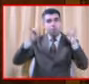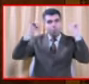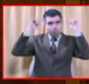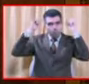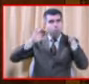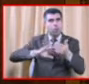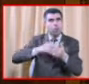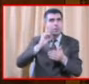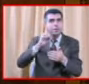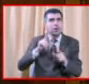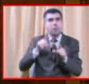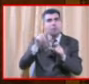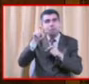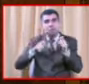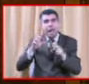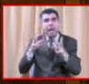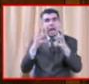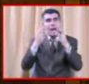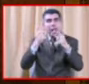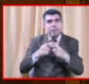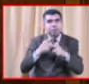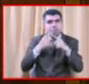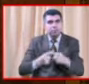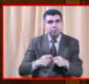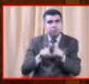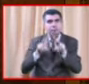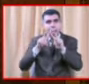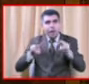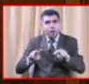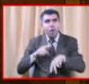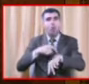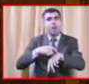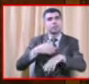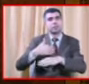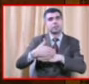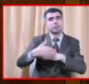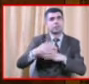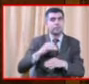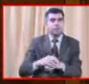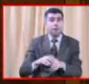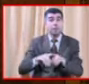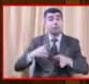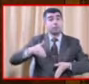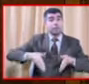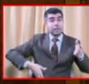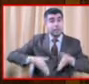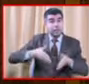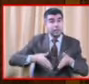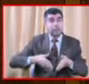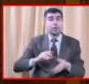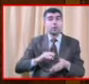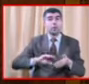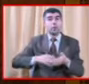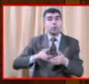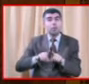مازال ما كايناش دابا، لأن خص واحد الوقت باش تحصى. أما بالنسبة للطرق فخسائر